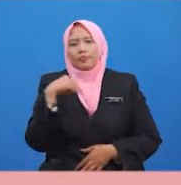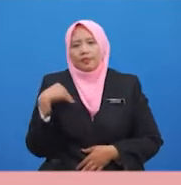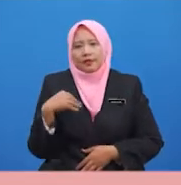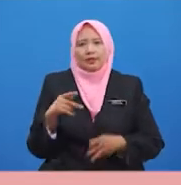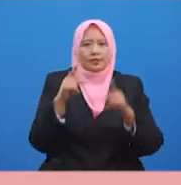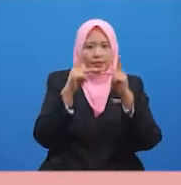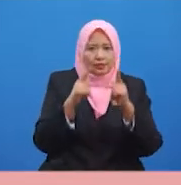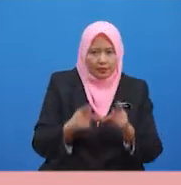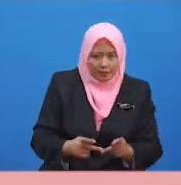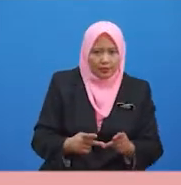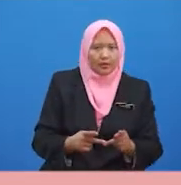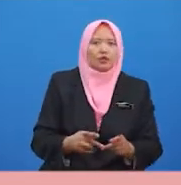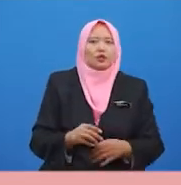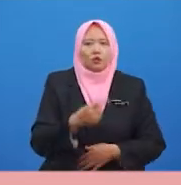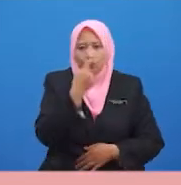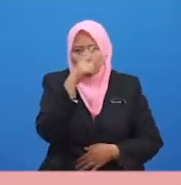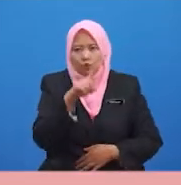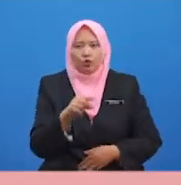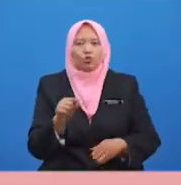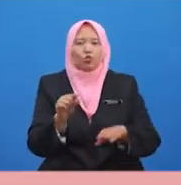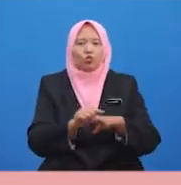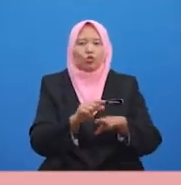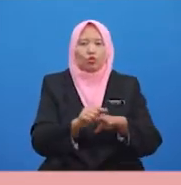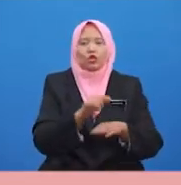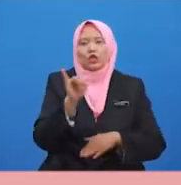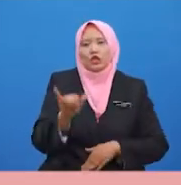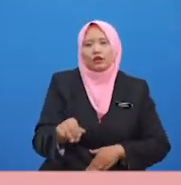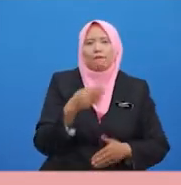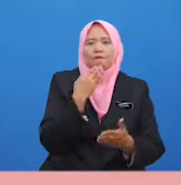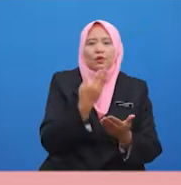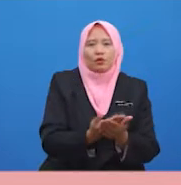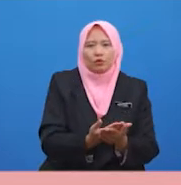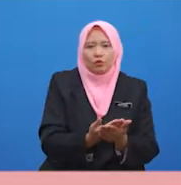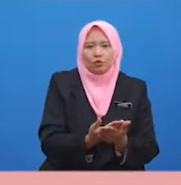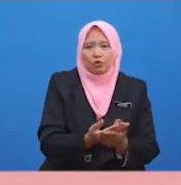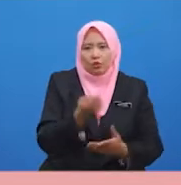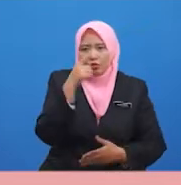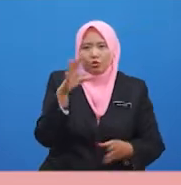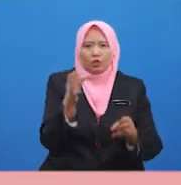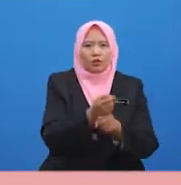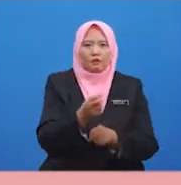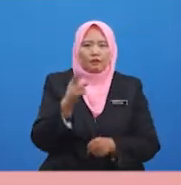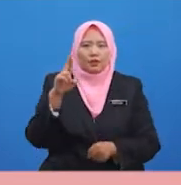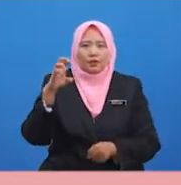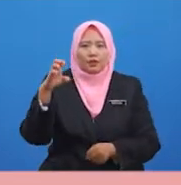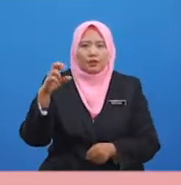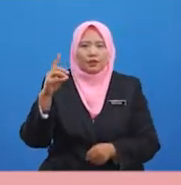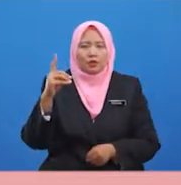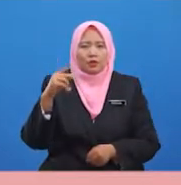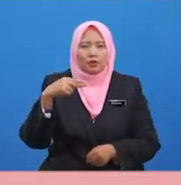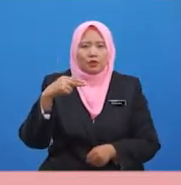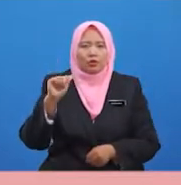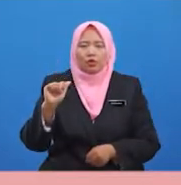penggunaan yang baik serta bertujuan mendapat keredaan Allah Subhanahu Wa Taala.